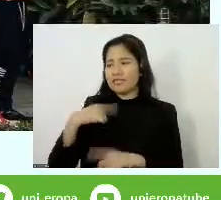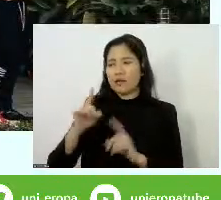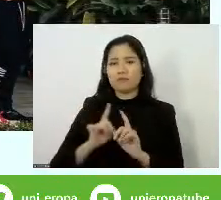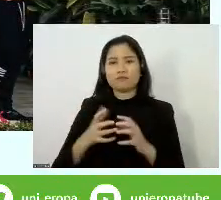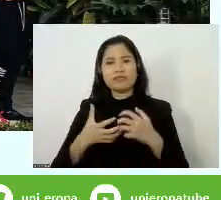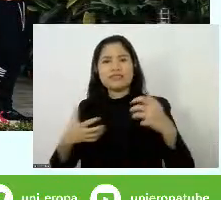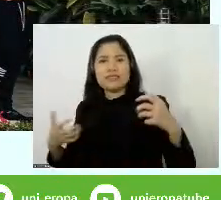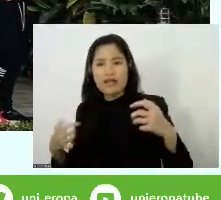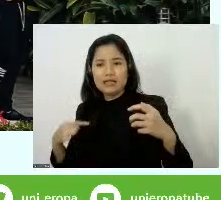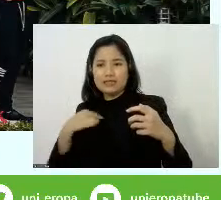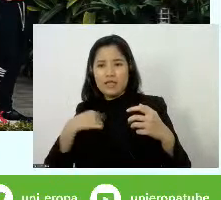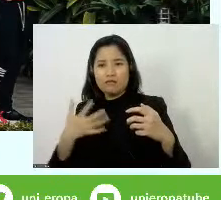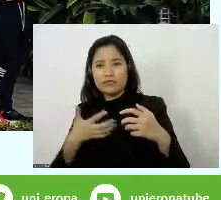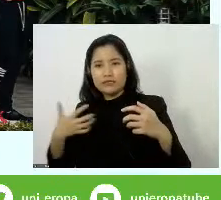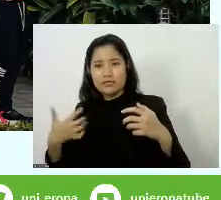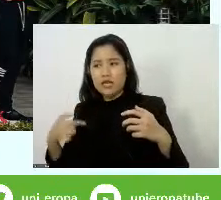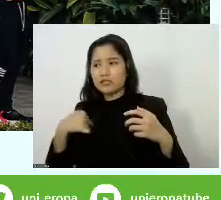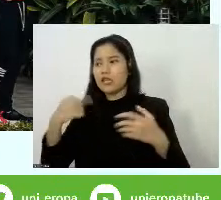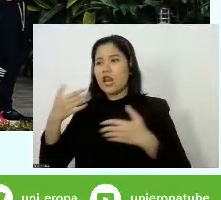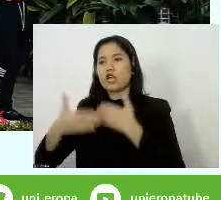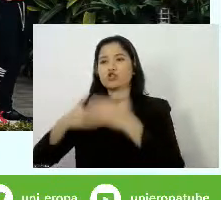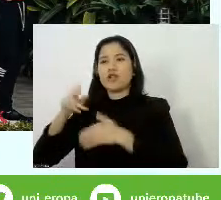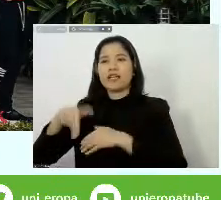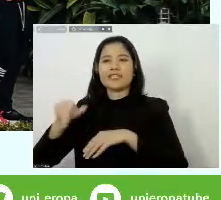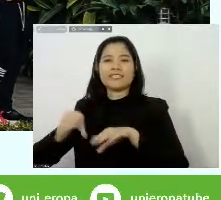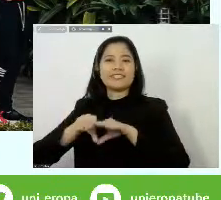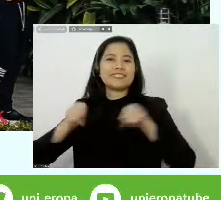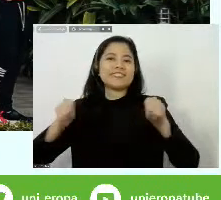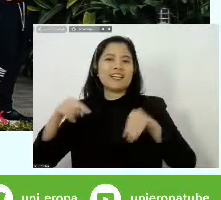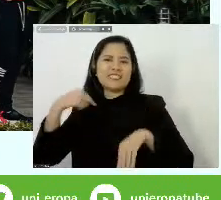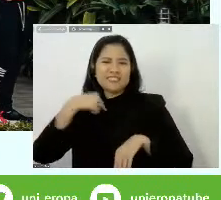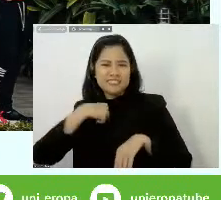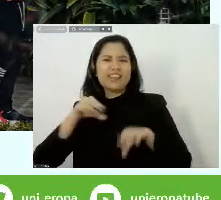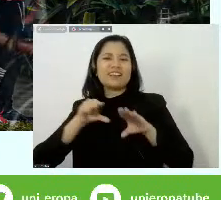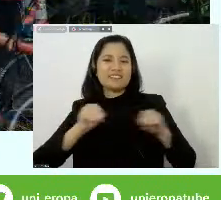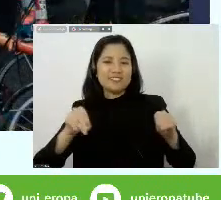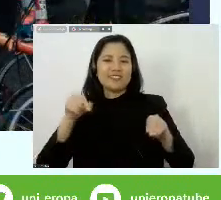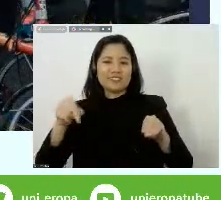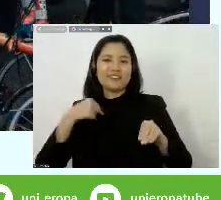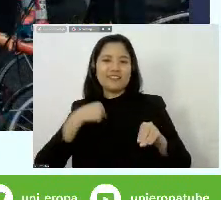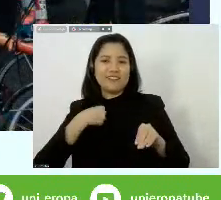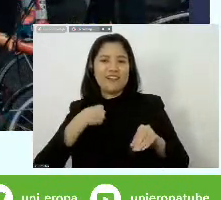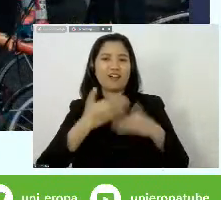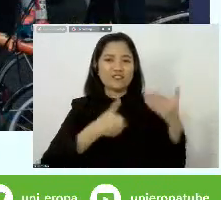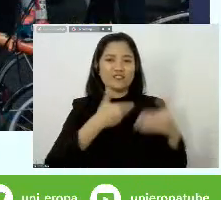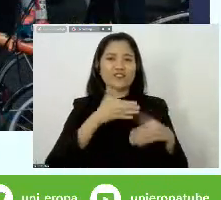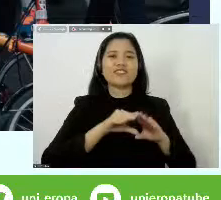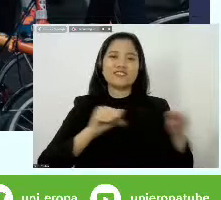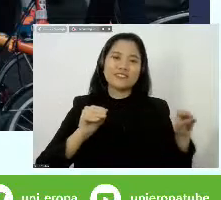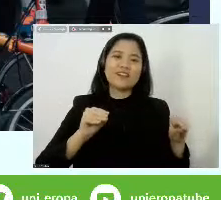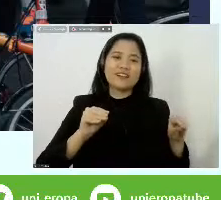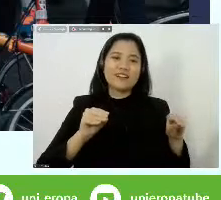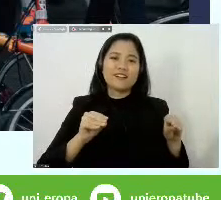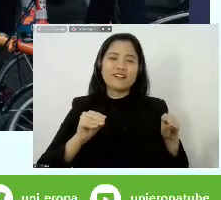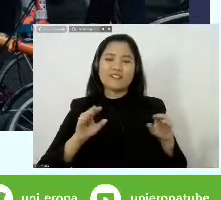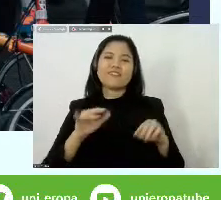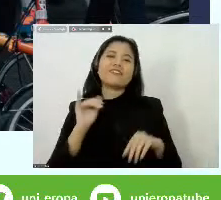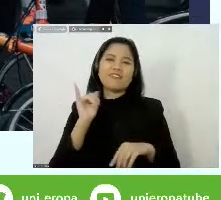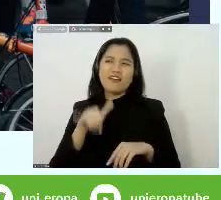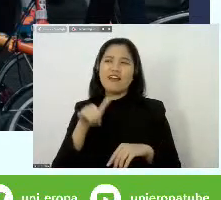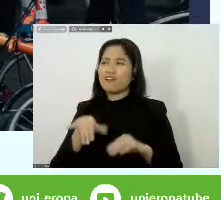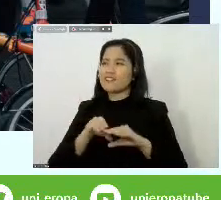kemudian saya melanjutkan pekerjaan ya karena saya pekerja maka saya bekerja dan Ya seperti pada umumnya